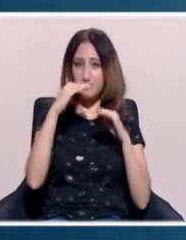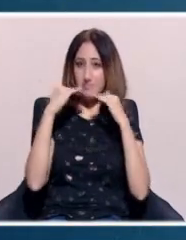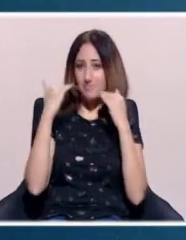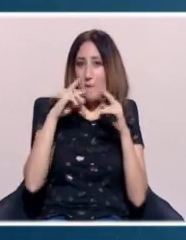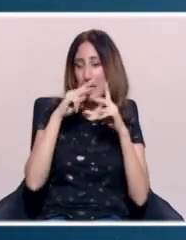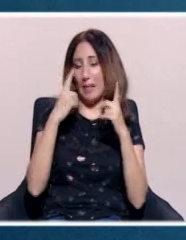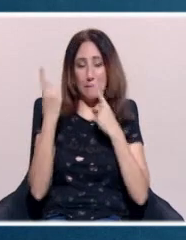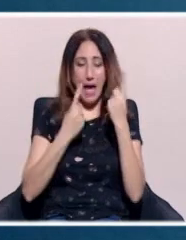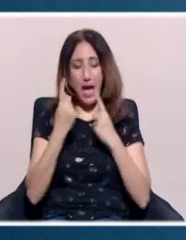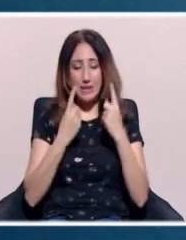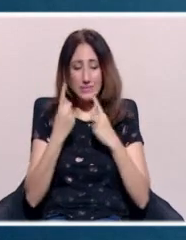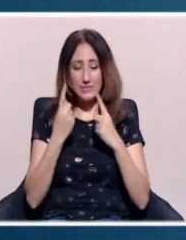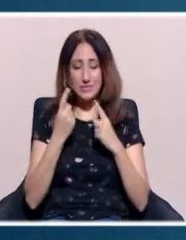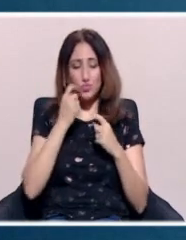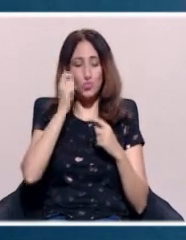وكلامه